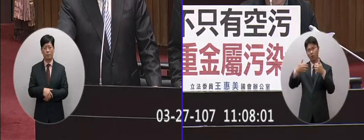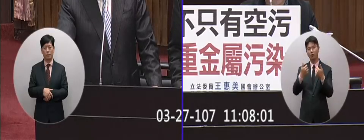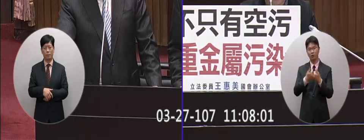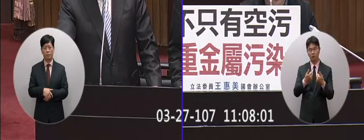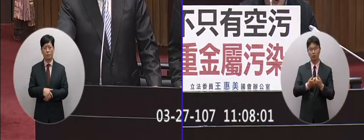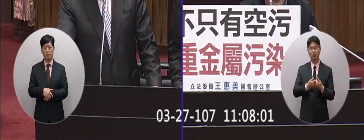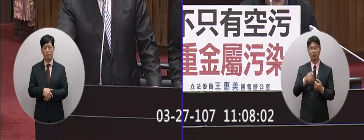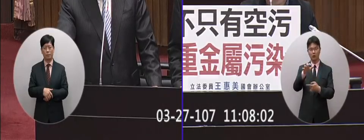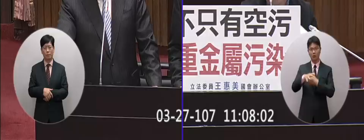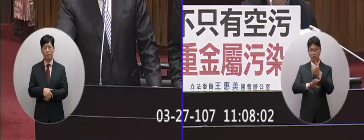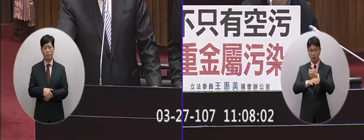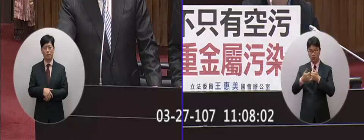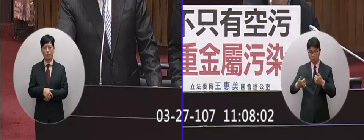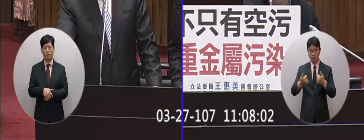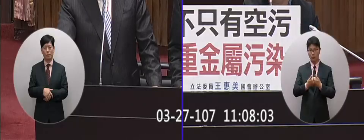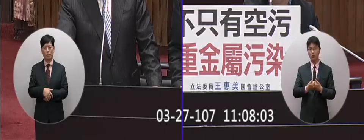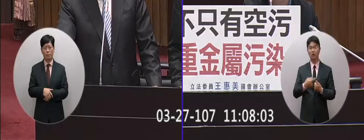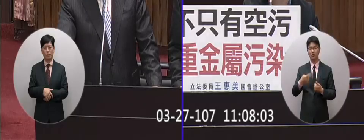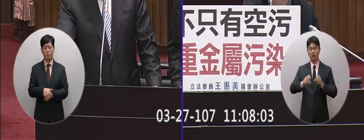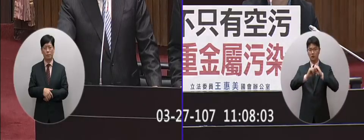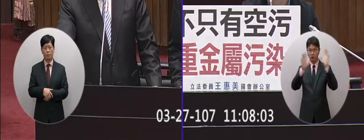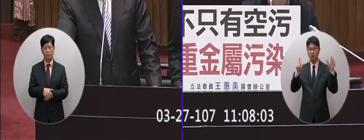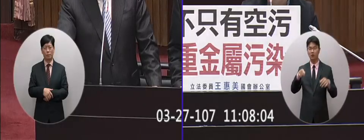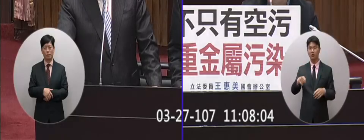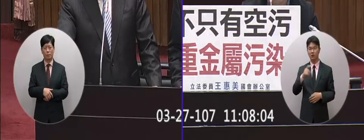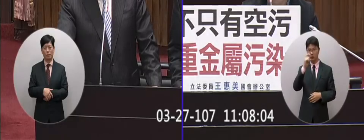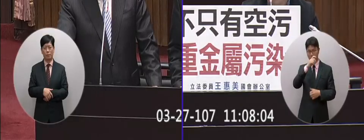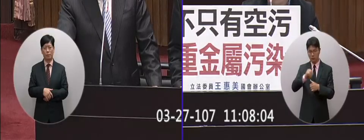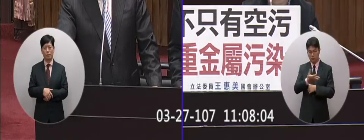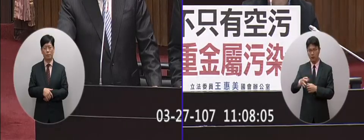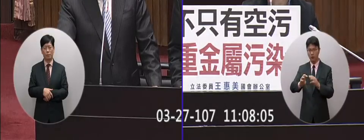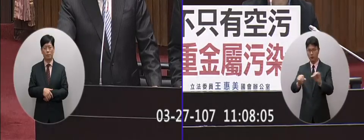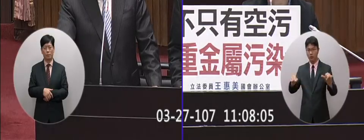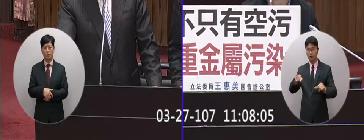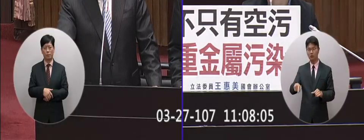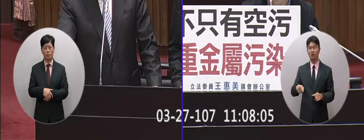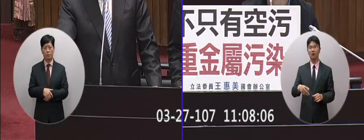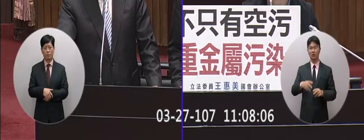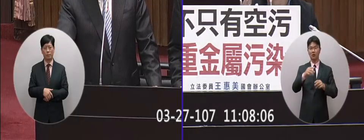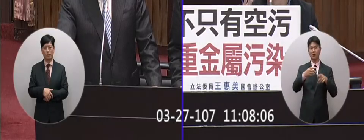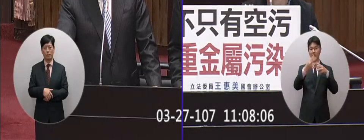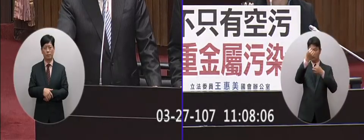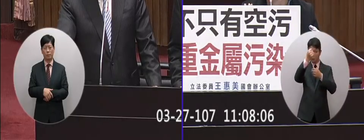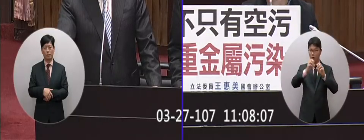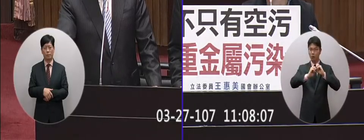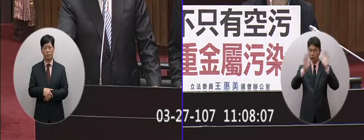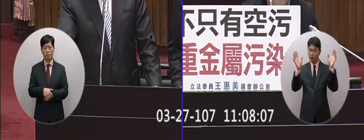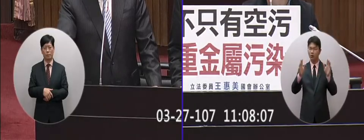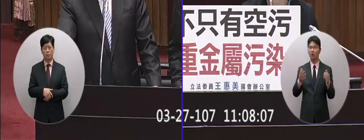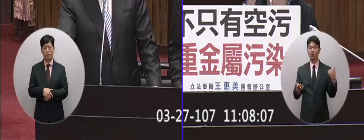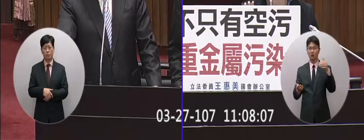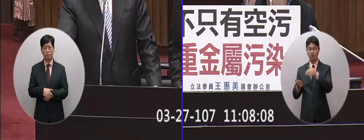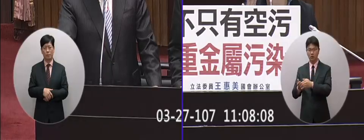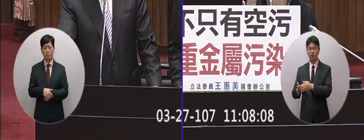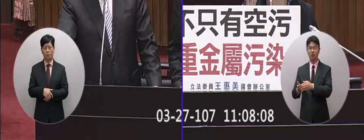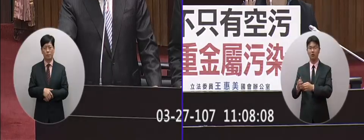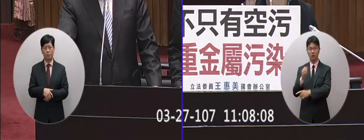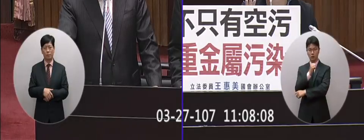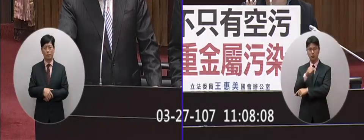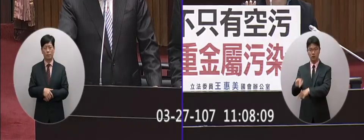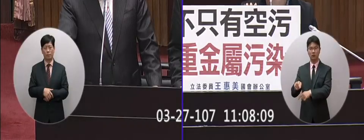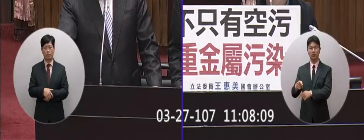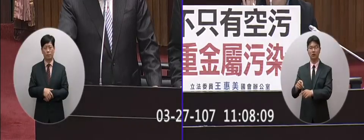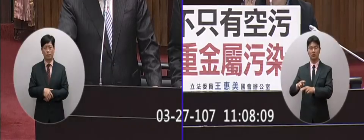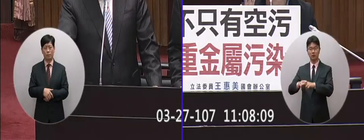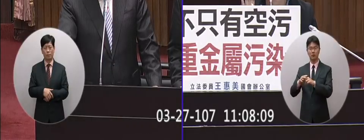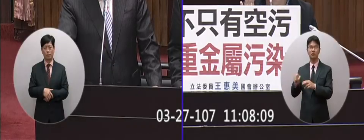委会总算是以公告的污染控制场所、哦。那个公告之日起哦，到这个解除还可以继续参加